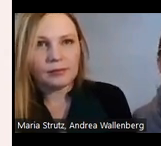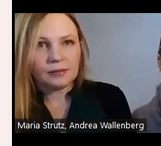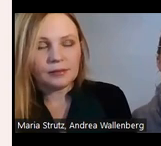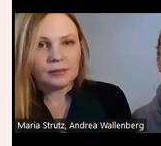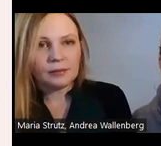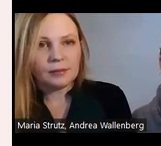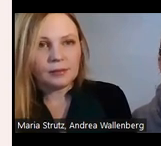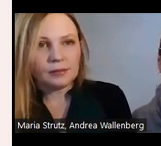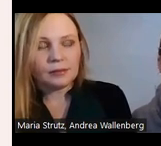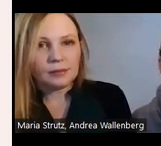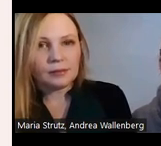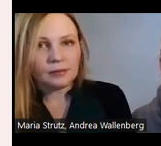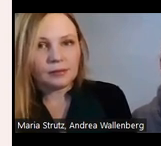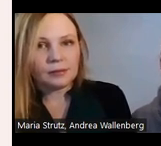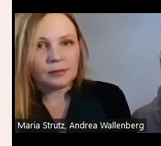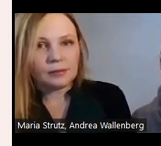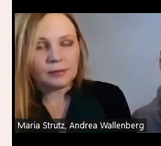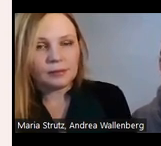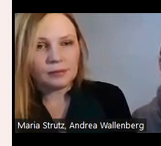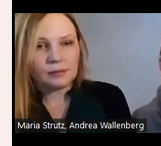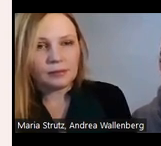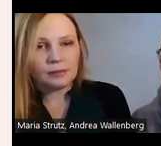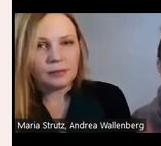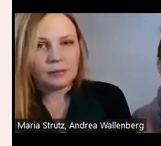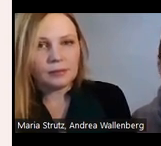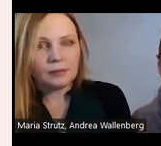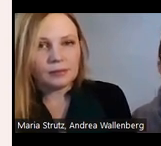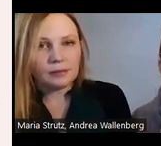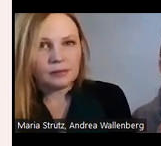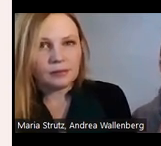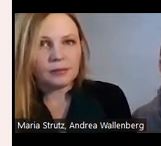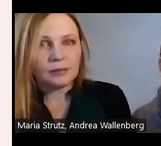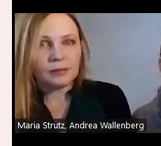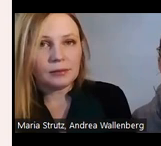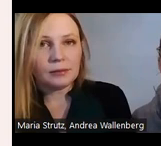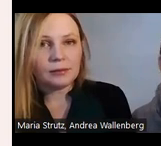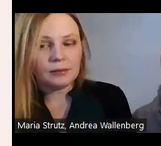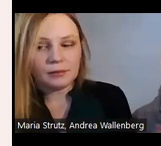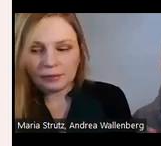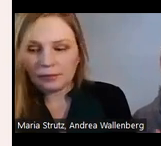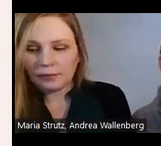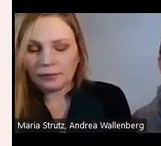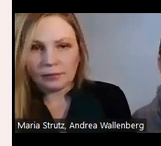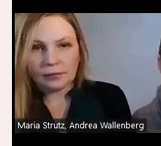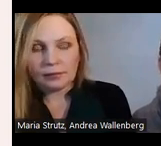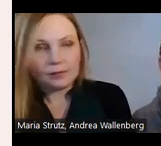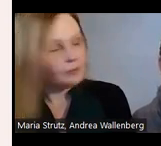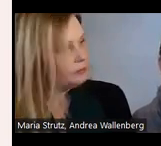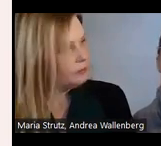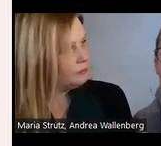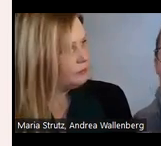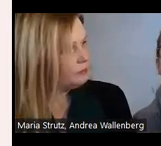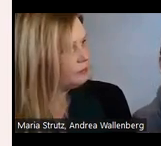omgivning. Vi vet också att barnet har personliga faktorer, tycker inte om höga ljud och så. Och i den här situationen så har vi